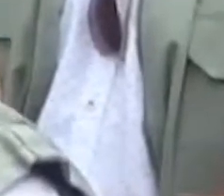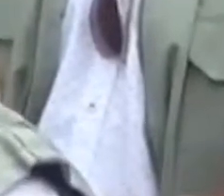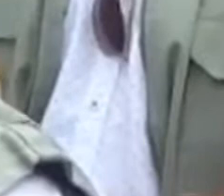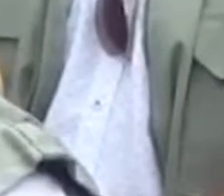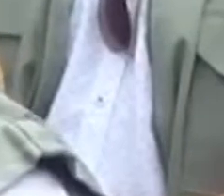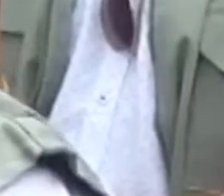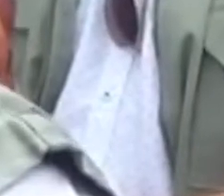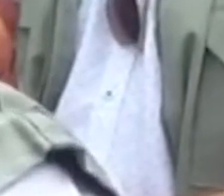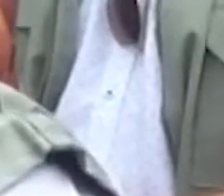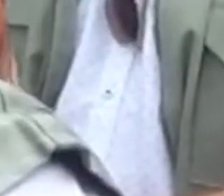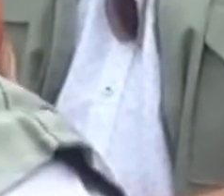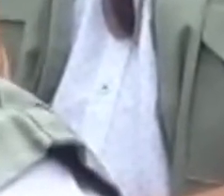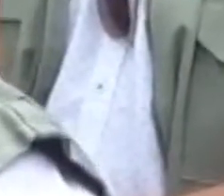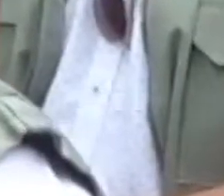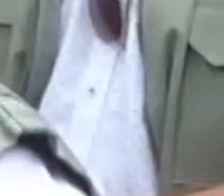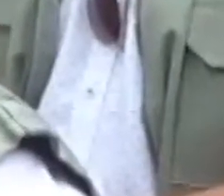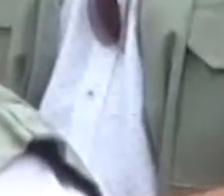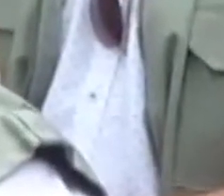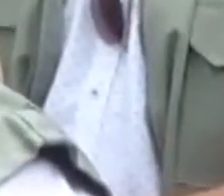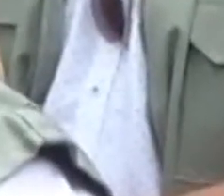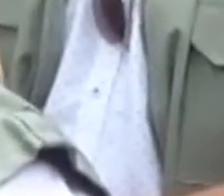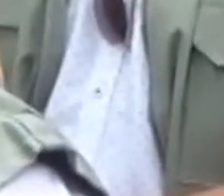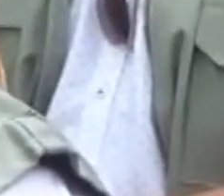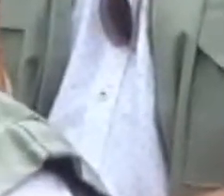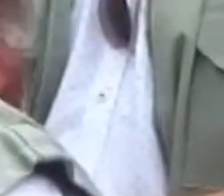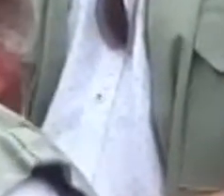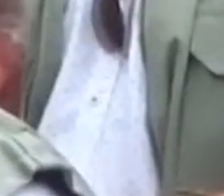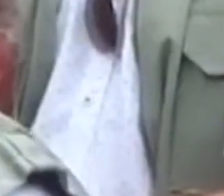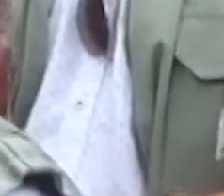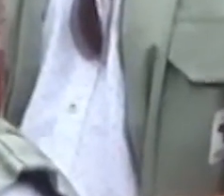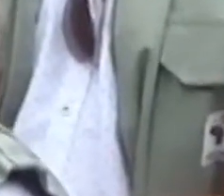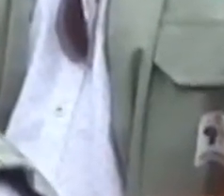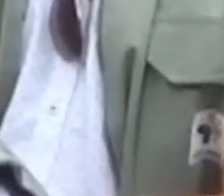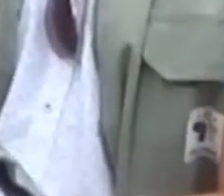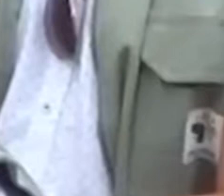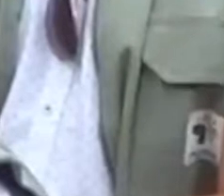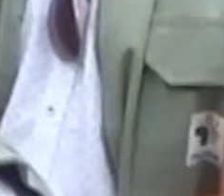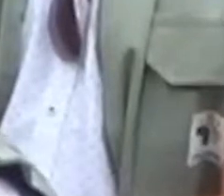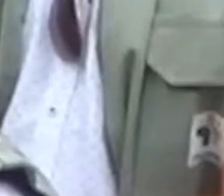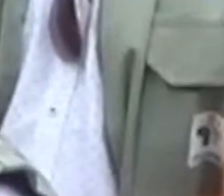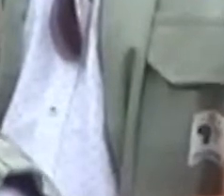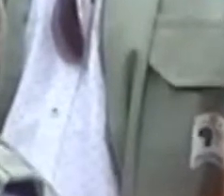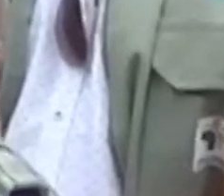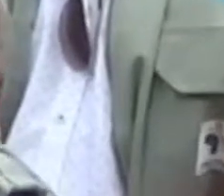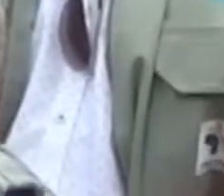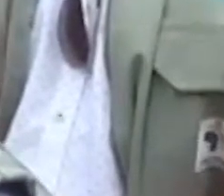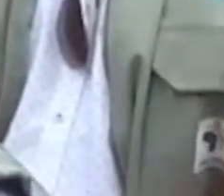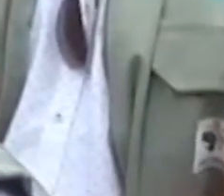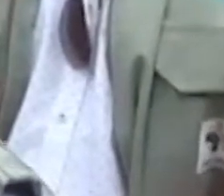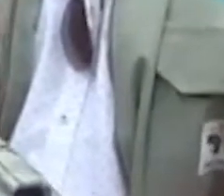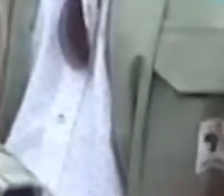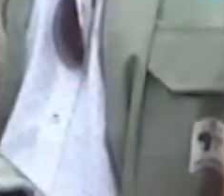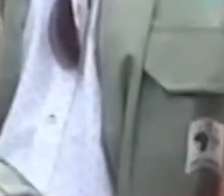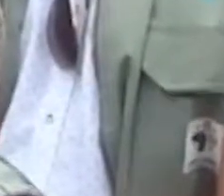pemeriksaan 1.106 dengan hasil reaktif 32. Tetapi masih ada 15 yang